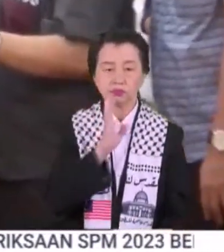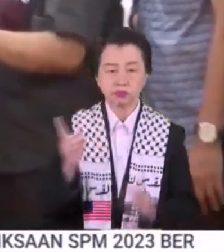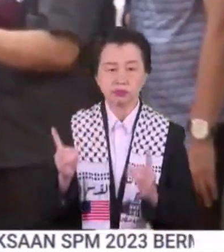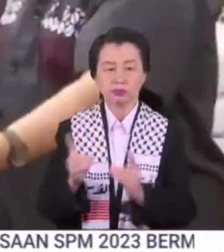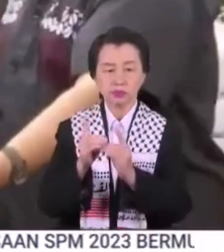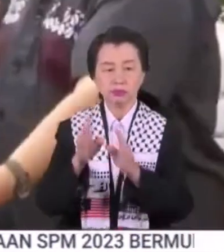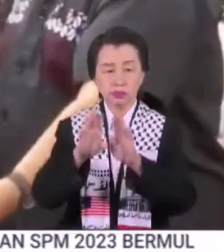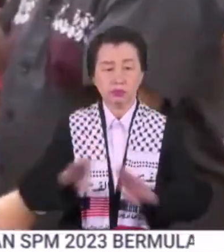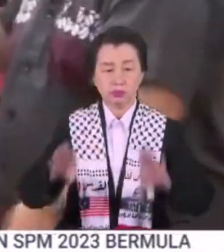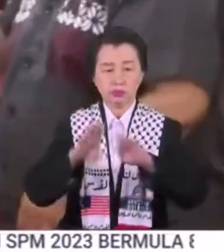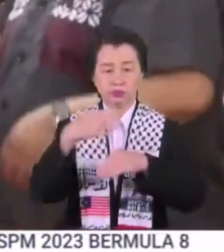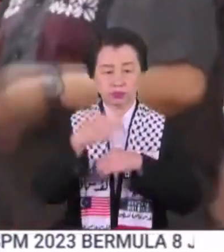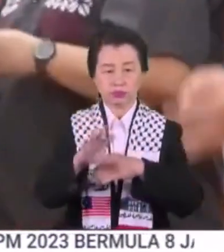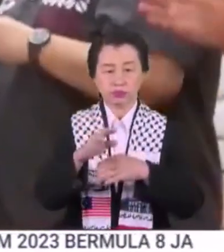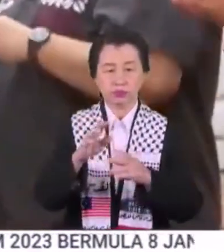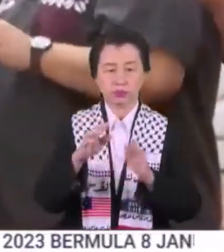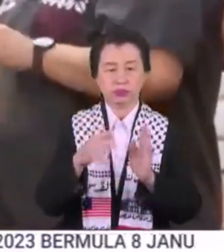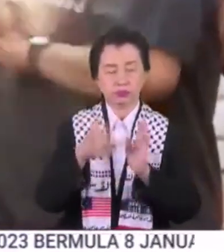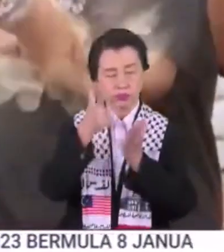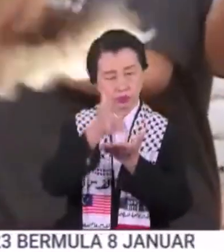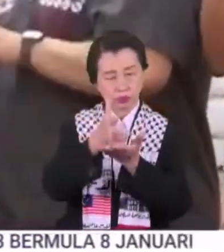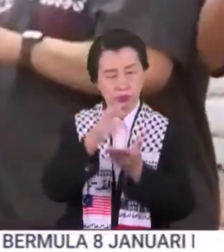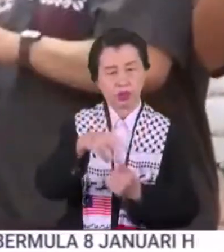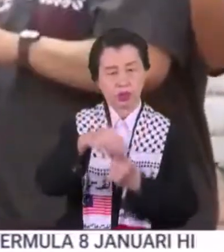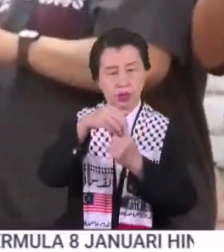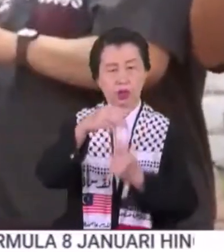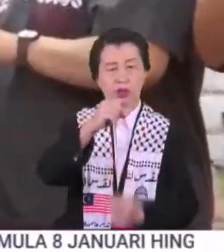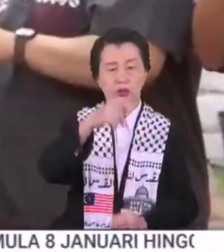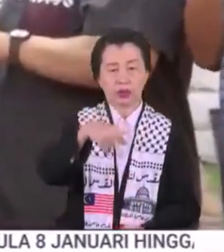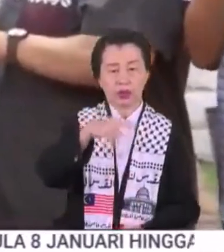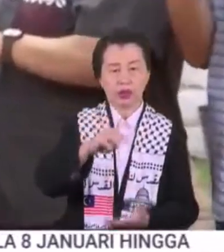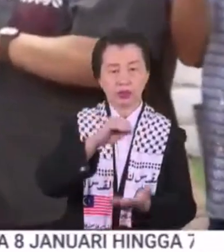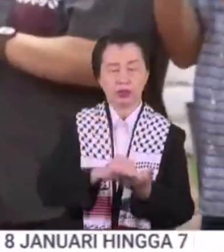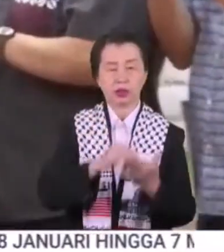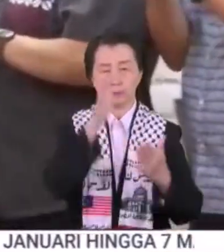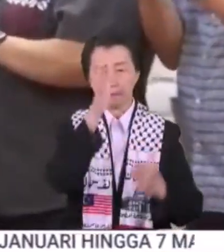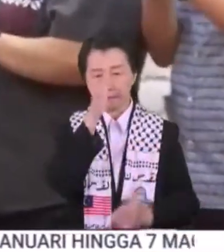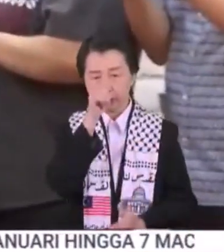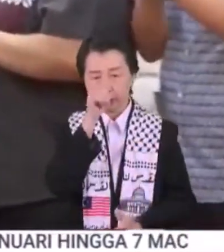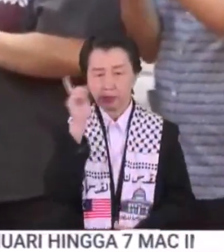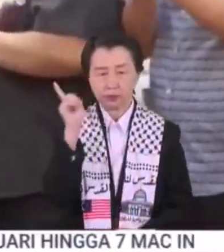ditemui pemberita selepas siaran khas Selamat Pagi Malaysia di Bandar Hilir.